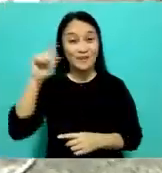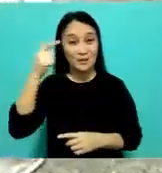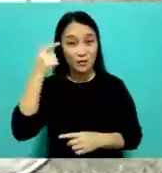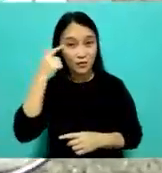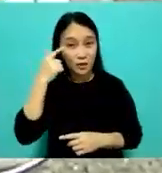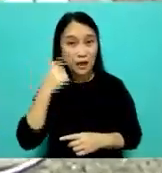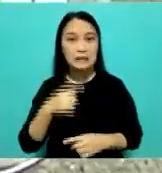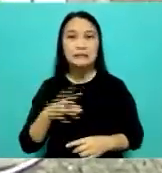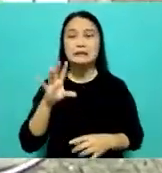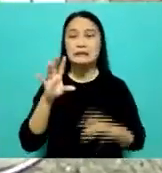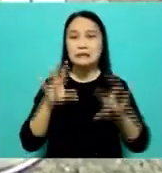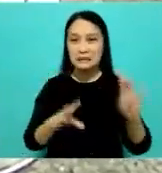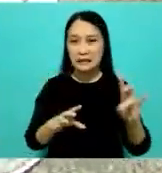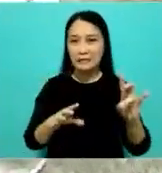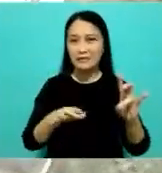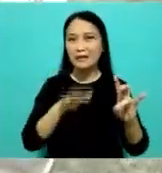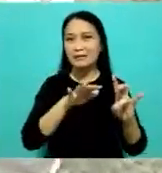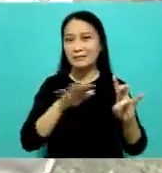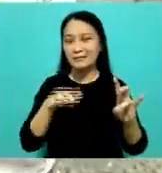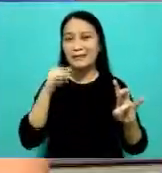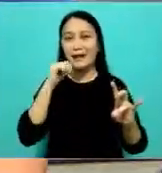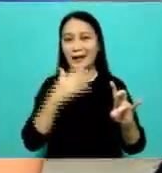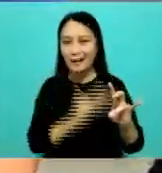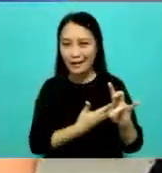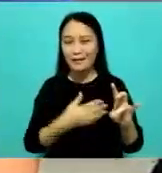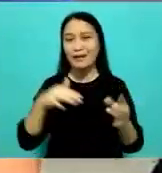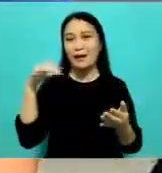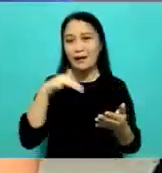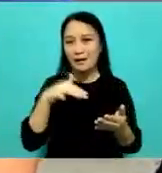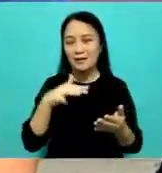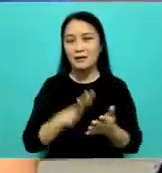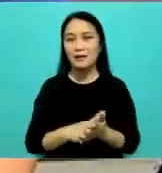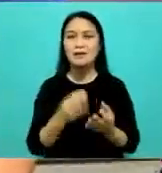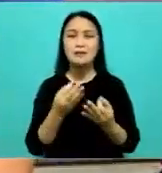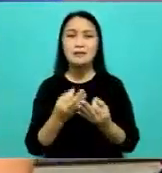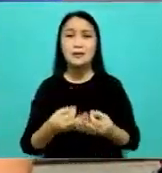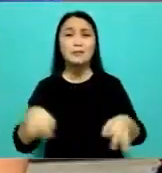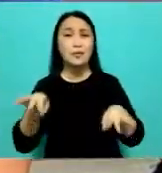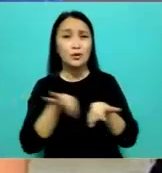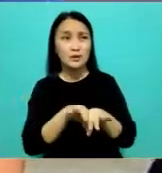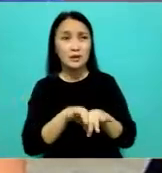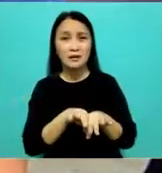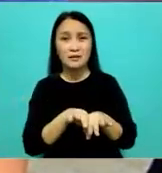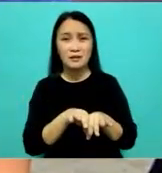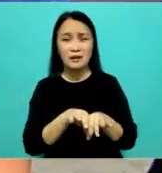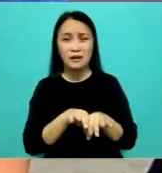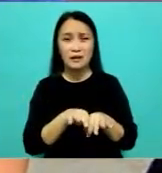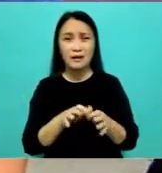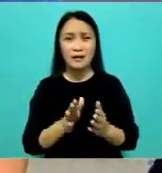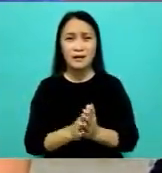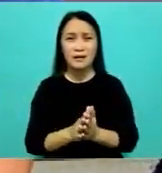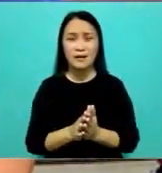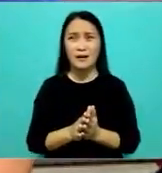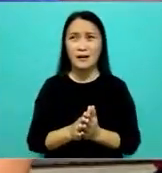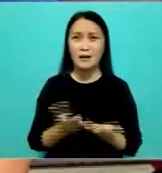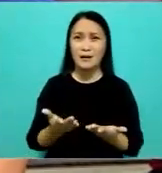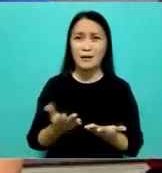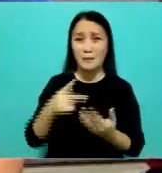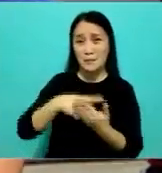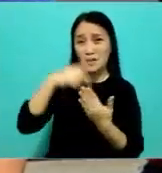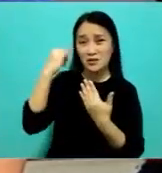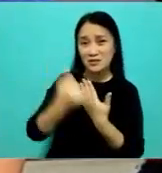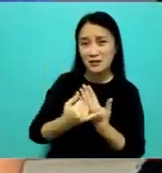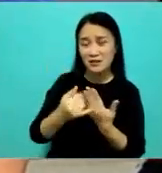ang pinag-aaral nila. Napakahalaga po talaga kasi katulad niyan yung mga project sa school, mga pangangailangan ng mga